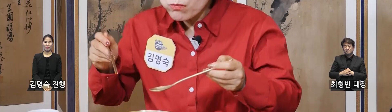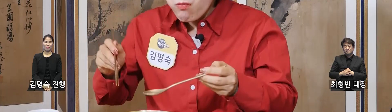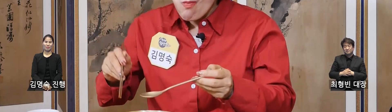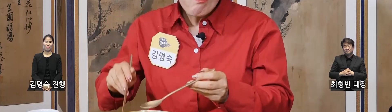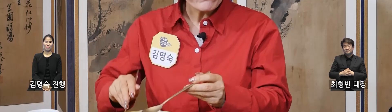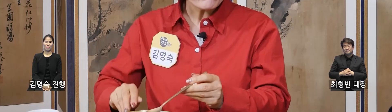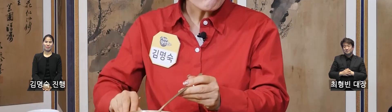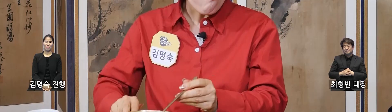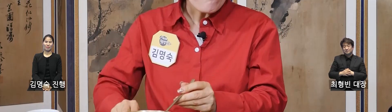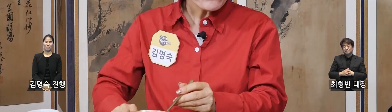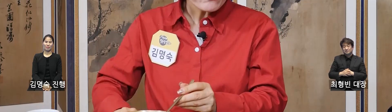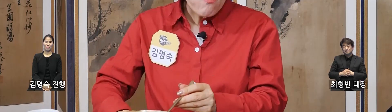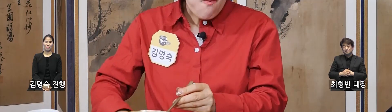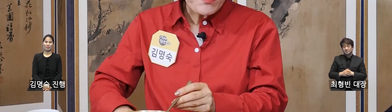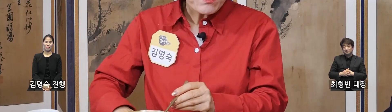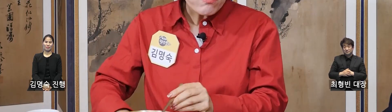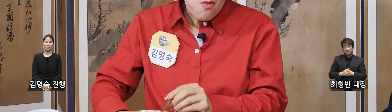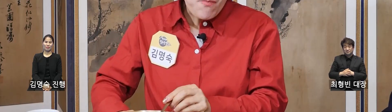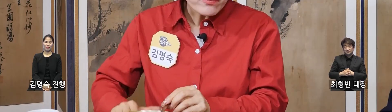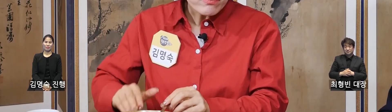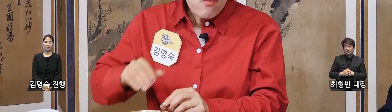음 으